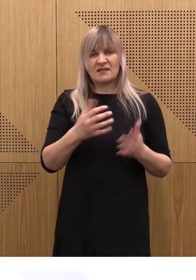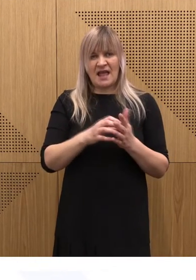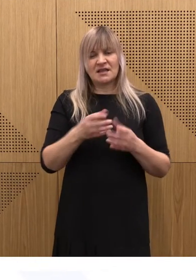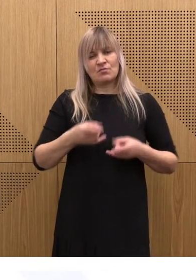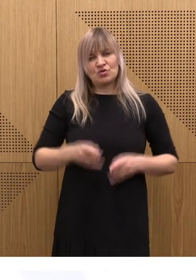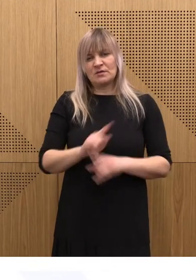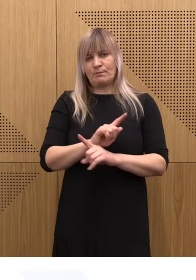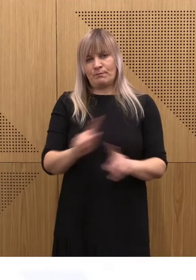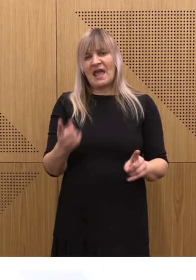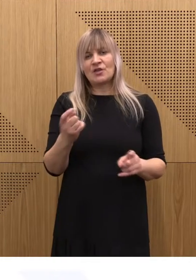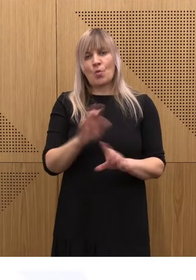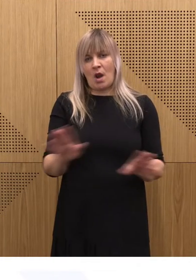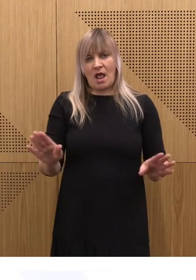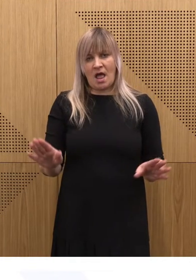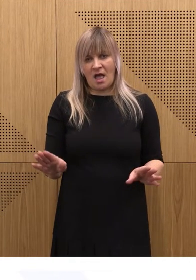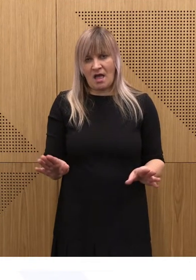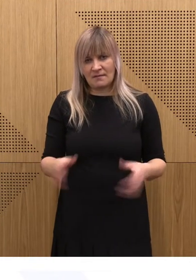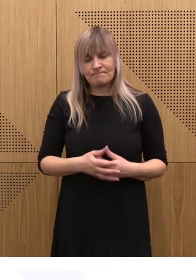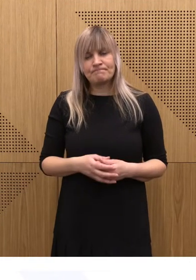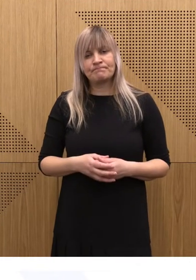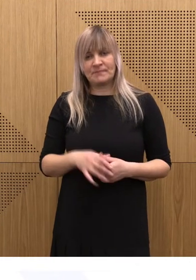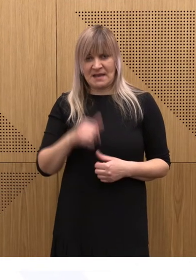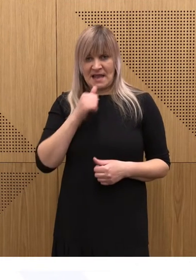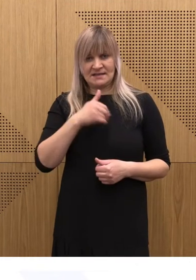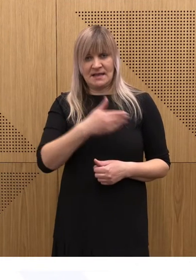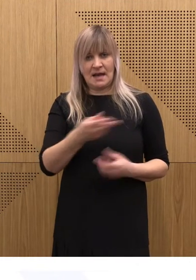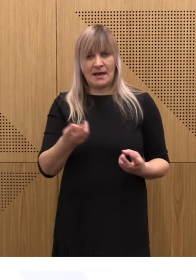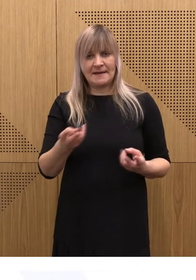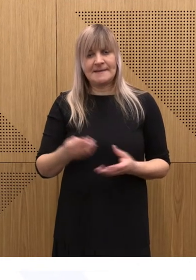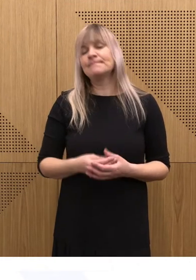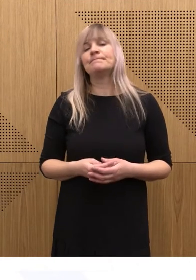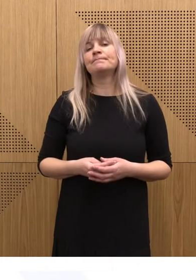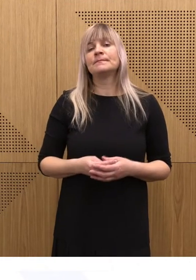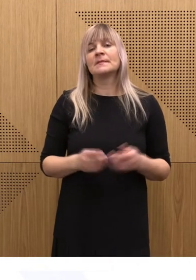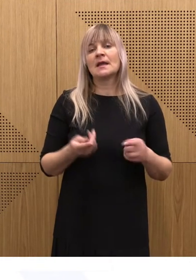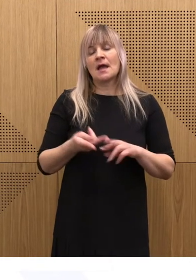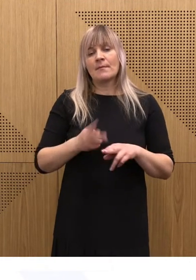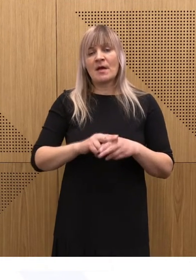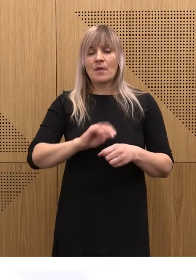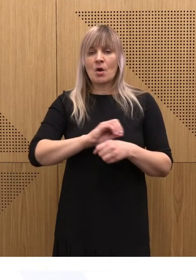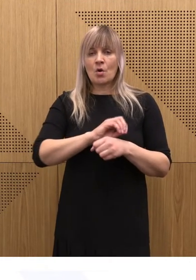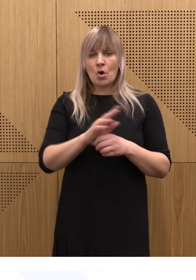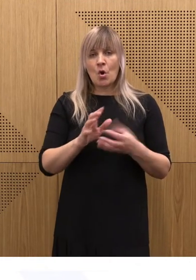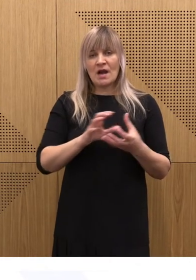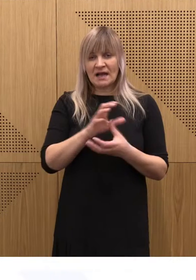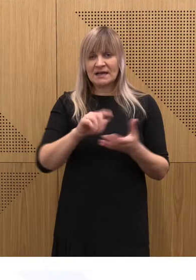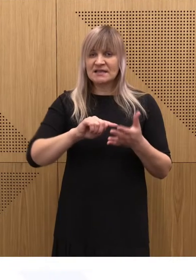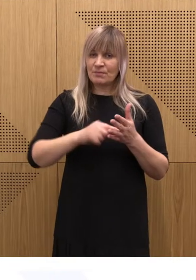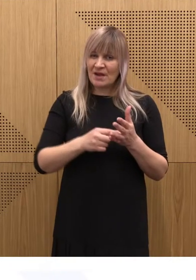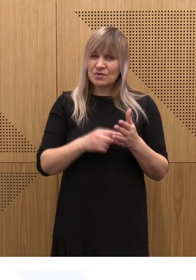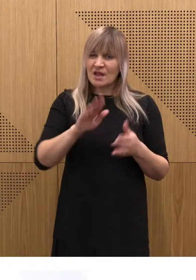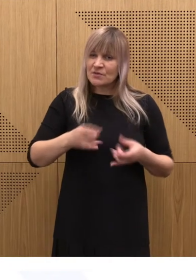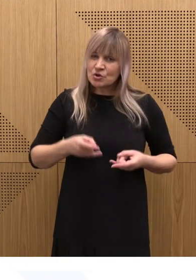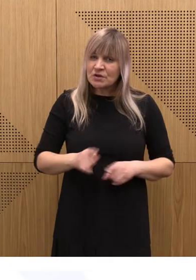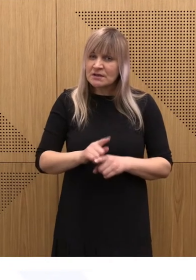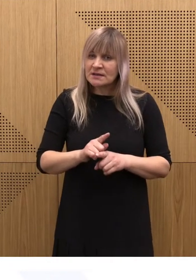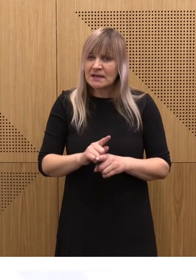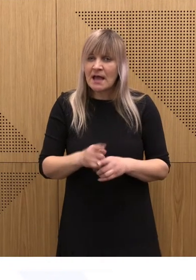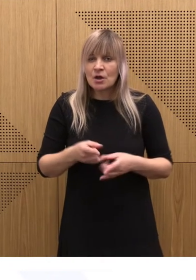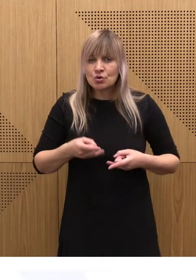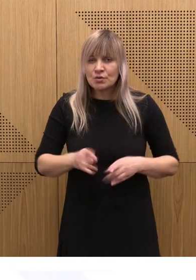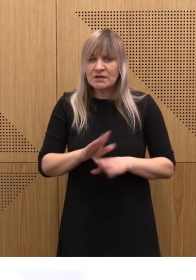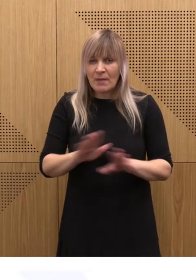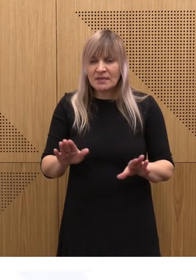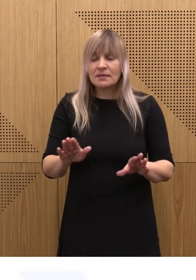sünd, mis ei pruugi kunagi täituda. Ja selleks, et koronakriisi tõttu lapsed sündimata jääks, kiitis valitsus heaks